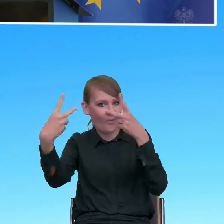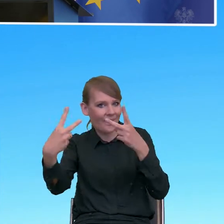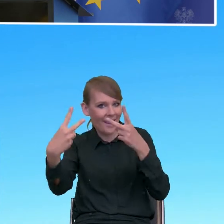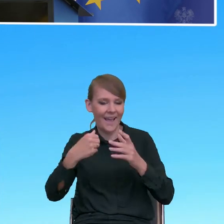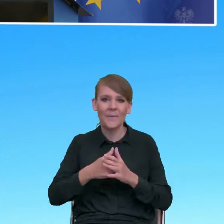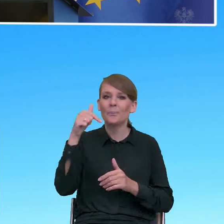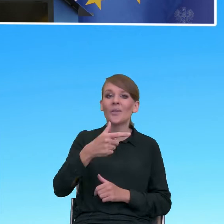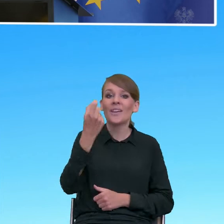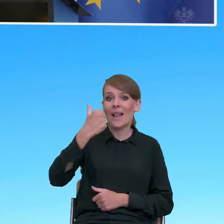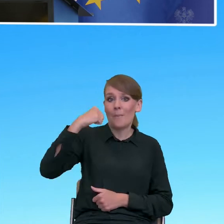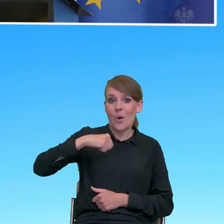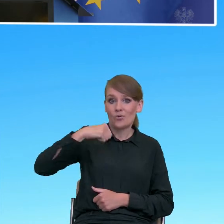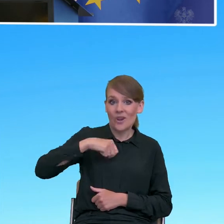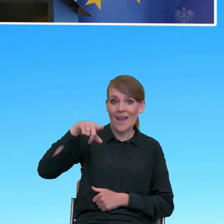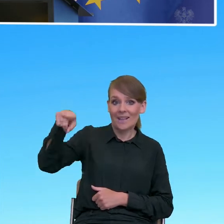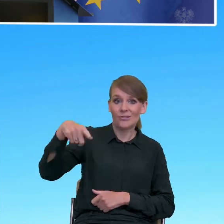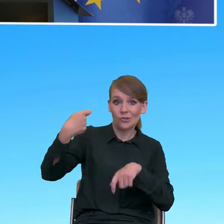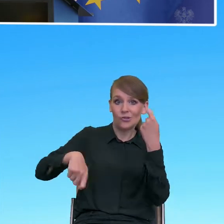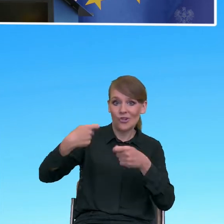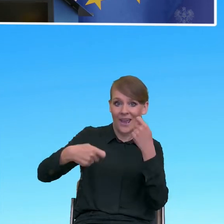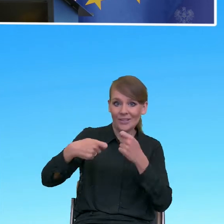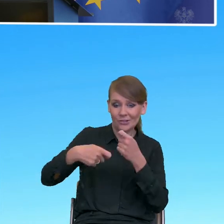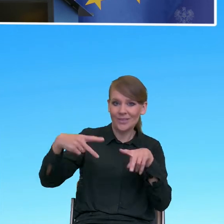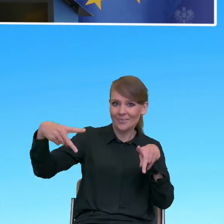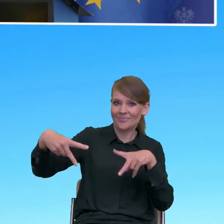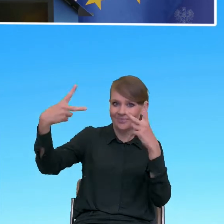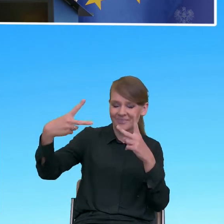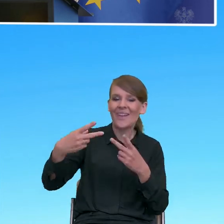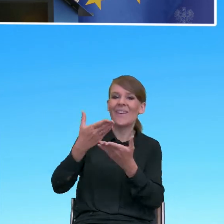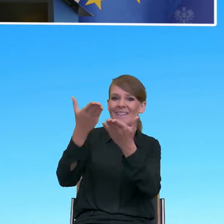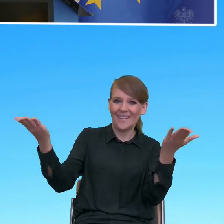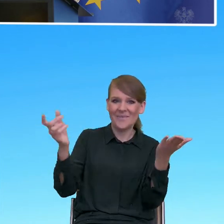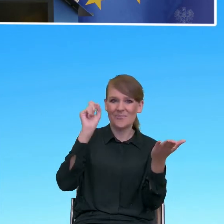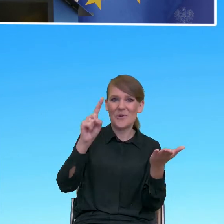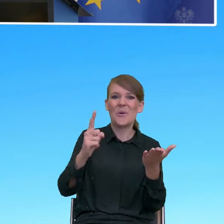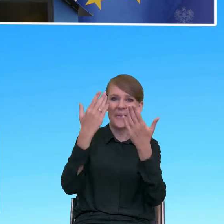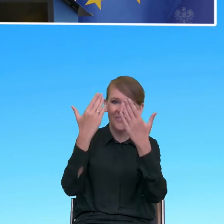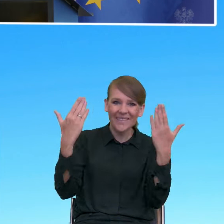musimy chwilę poczekać, żeby zespół ze Szczecina do nas dołączył. Oto i oni, witajcie.